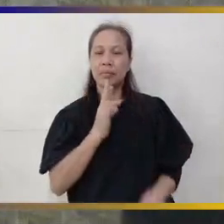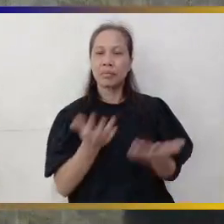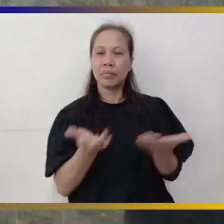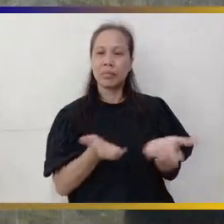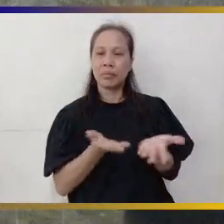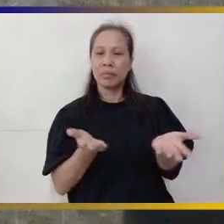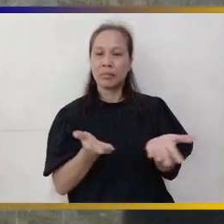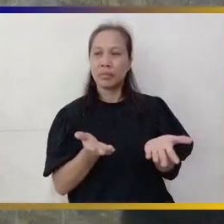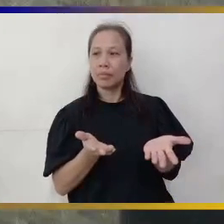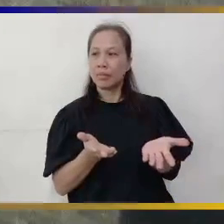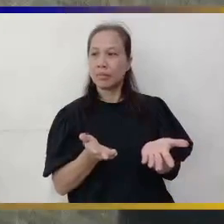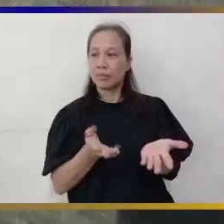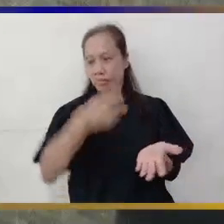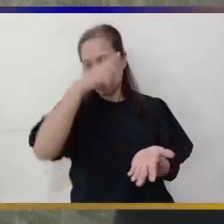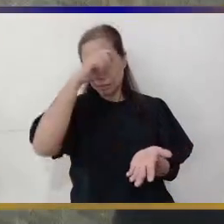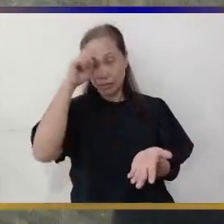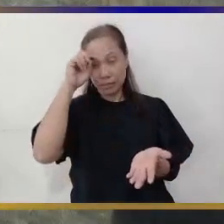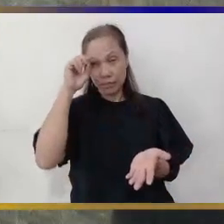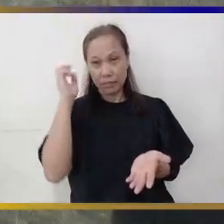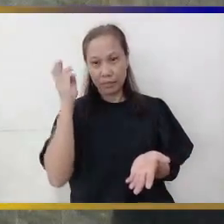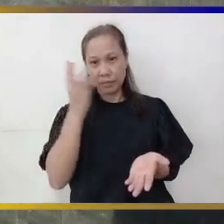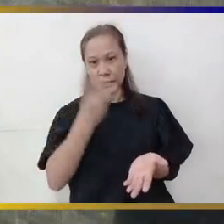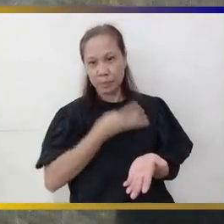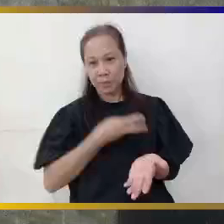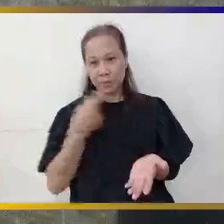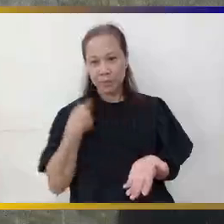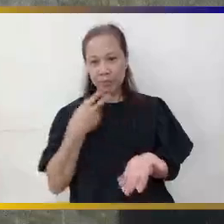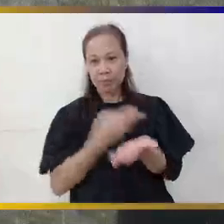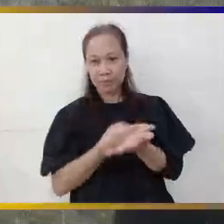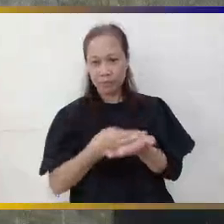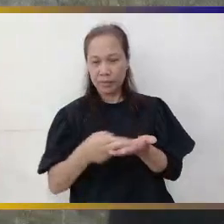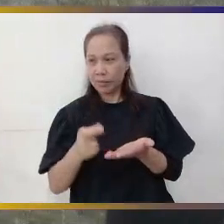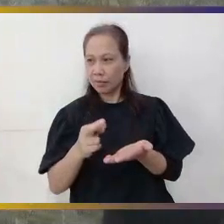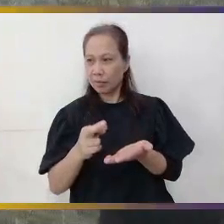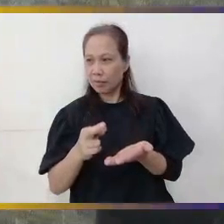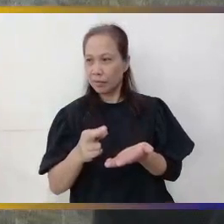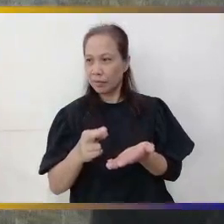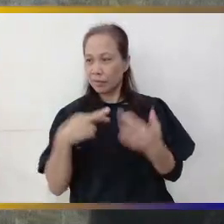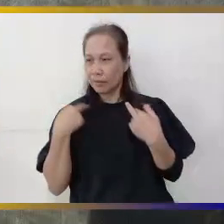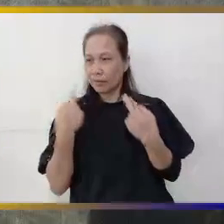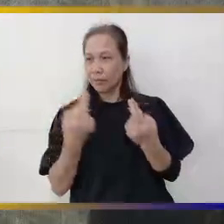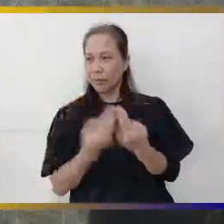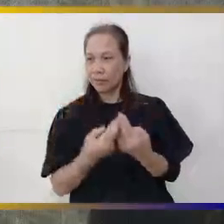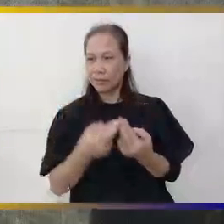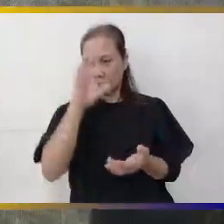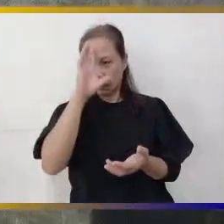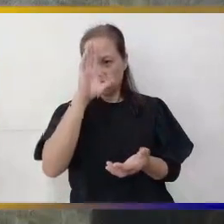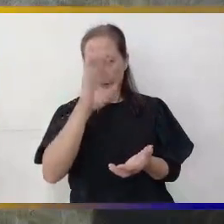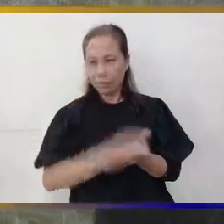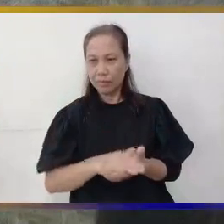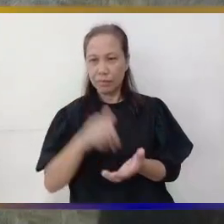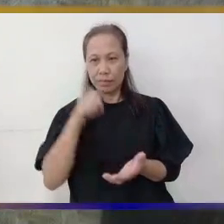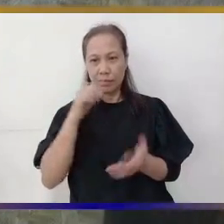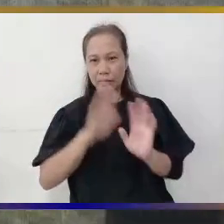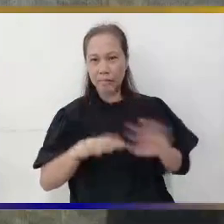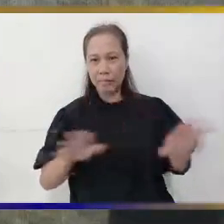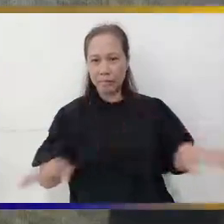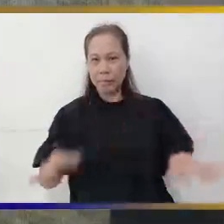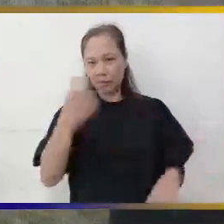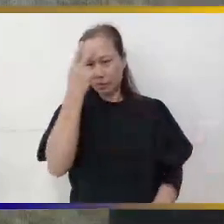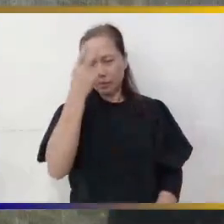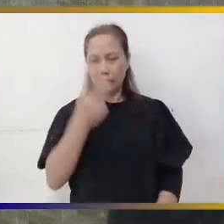ay sapagkat Nandidito yung kamag-anakan natin Nandidito yung asawa ninyo Nandidito yung anak ninyo Nandidito yung magulang